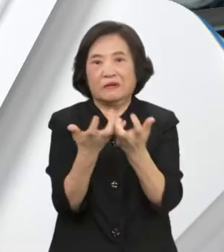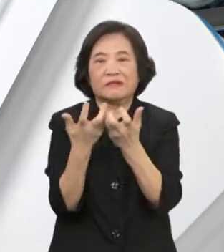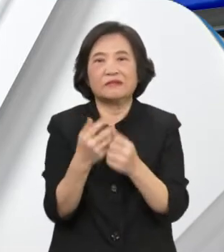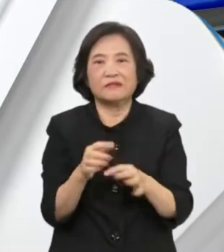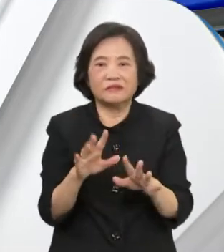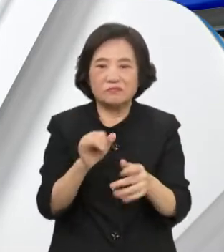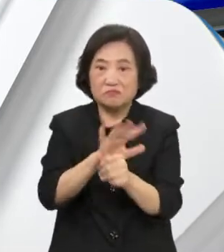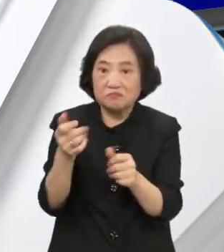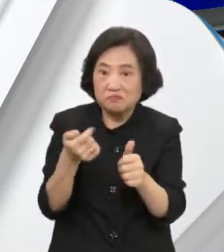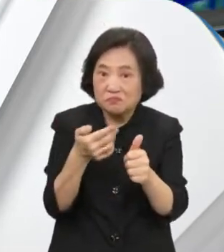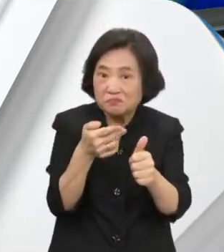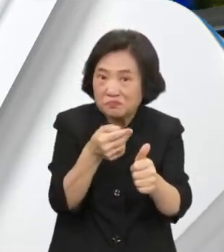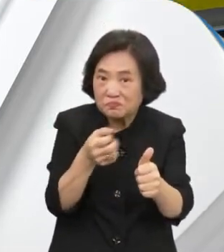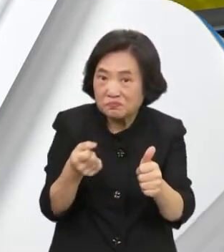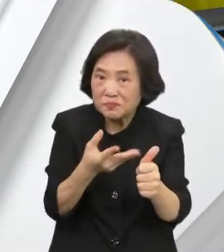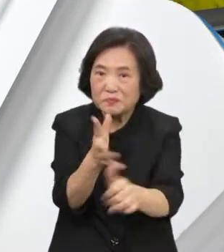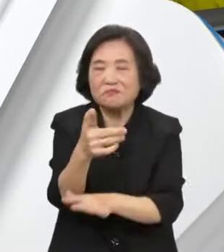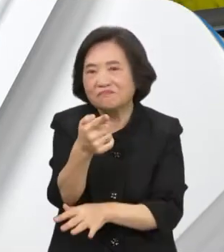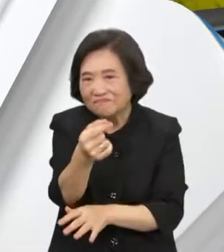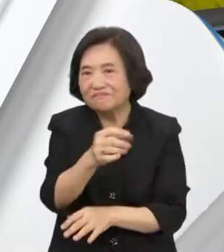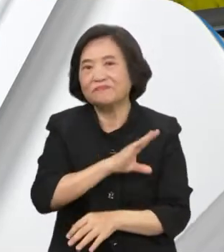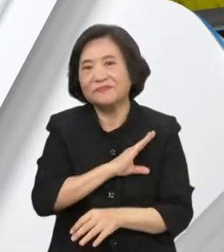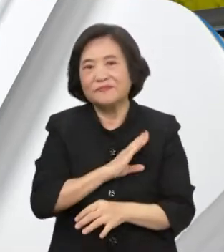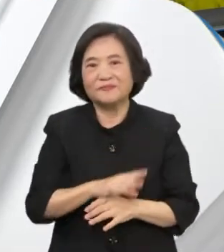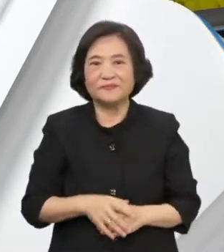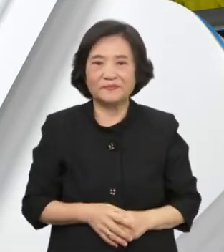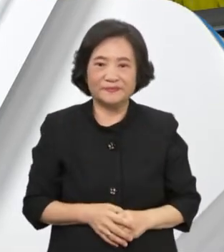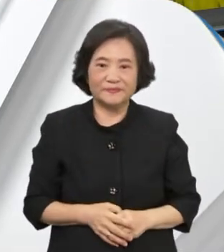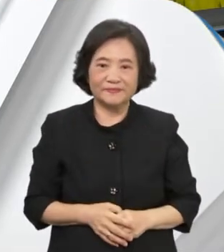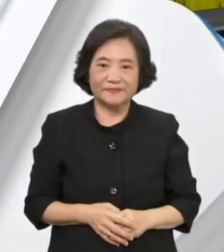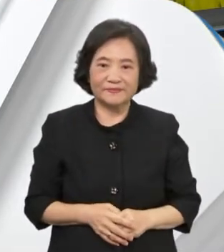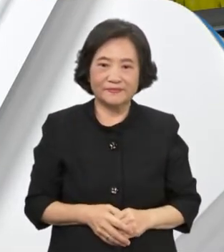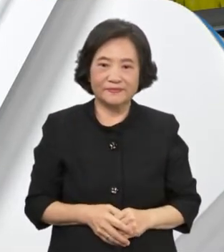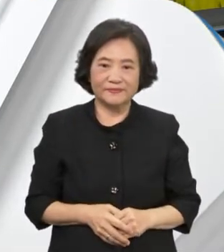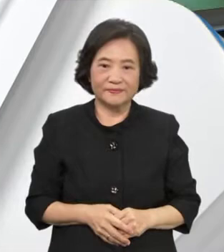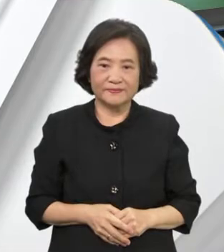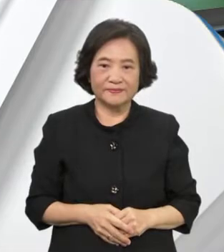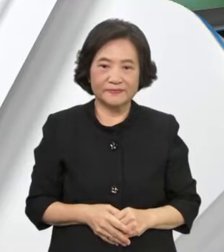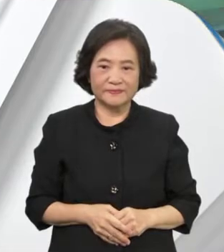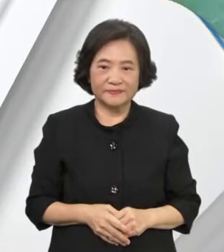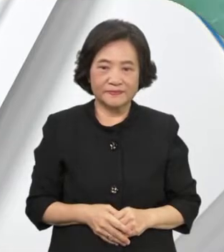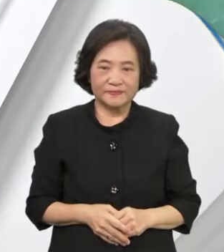去了其他人家面感受本车都会风险。